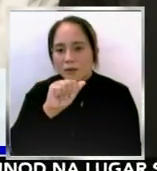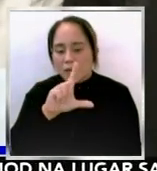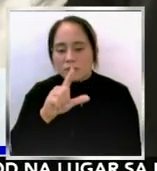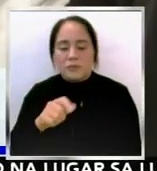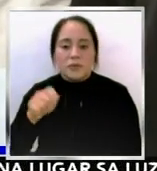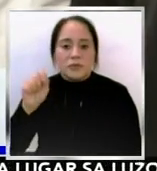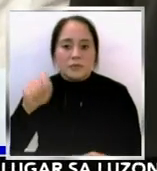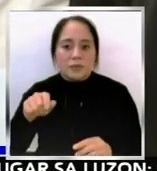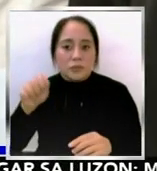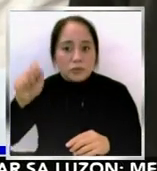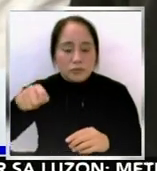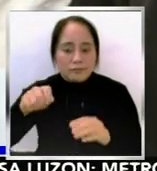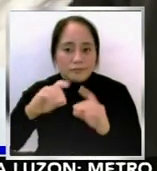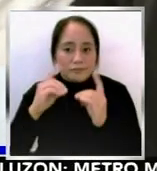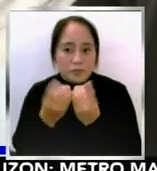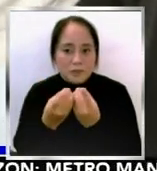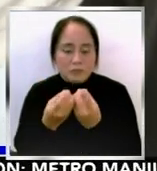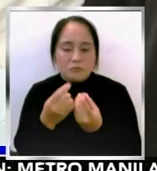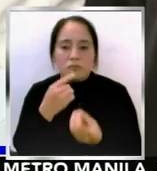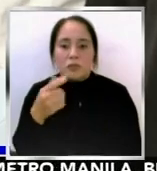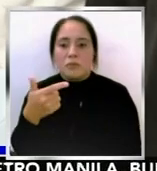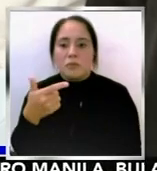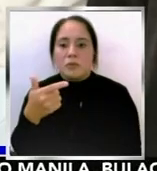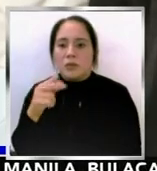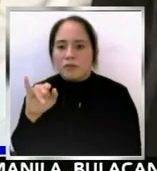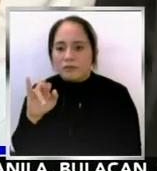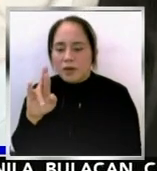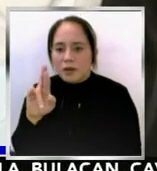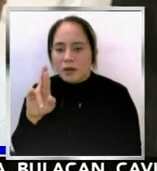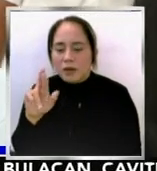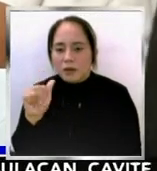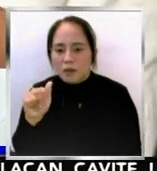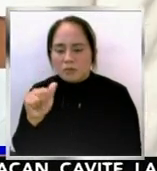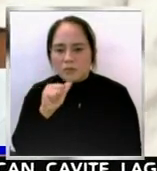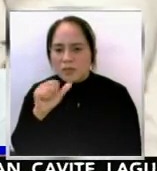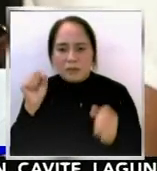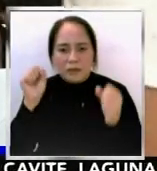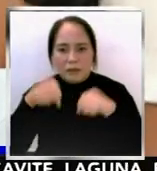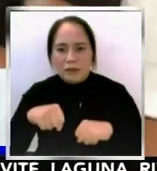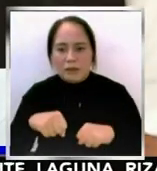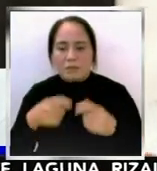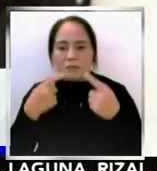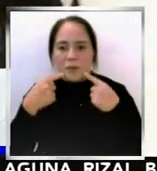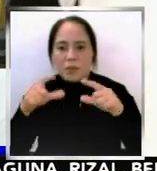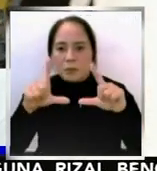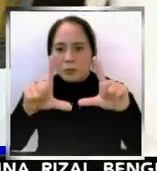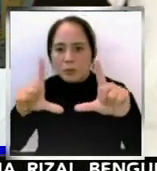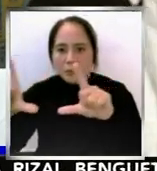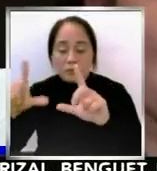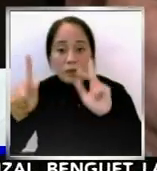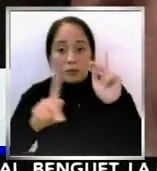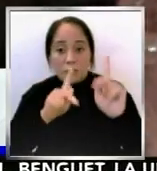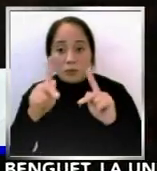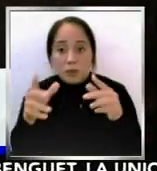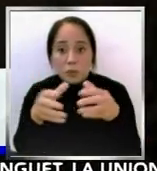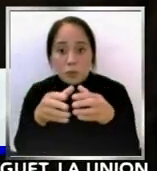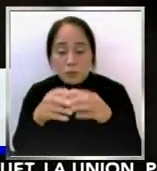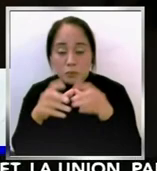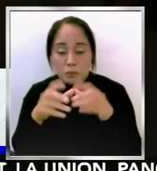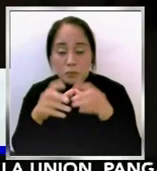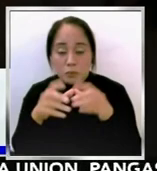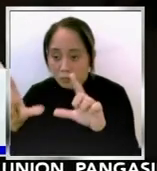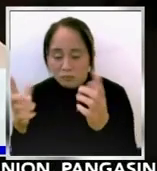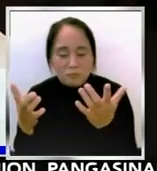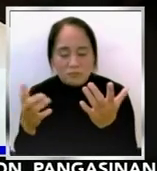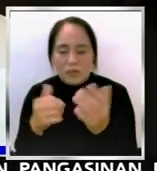Secretary Bernardo Guevara, hindi sang-ayon sa nangyayaring public red tagging sa ilang personalidad at grupo. Sabi niya,